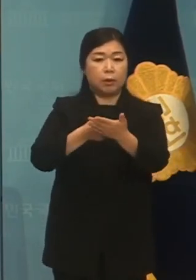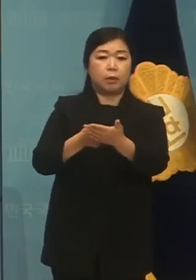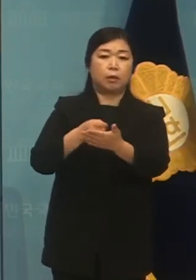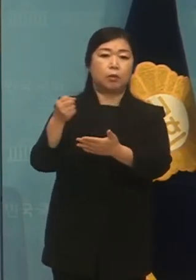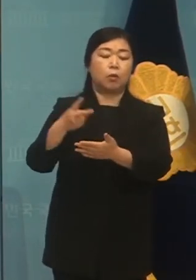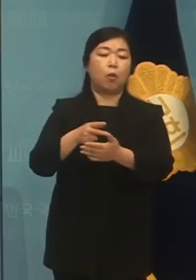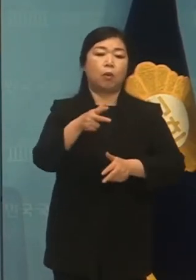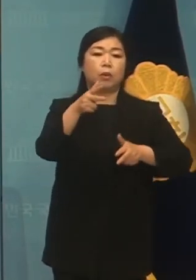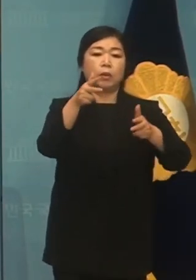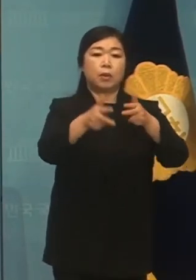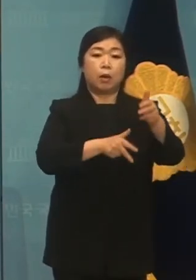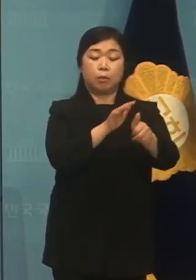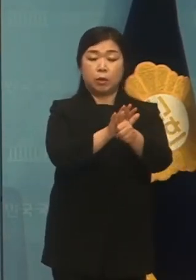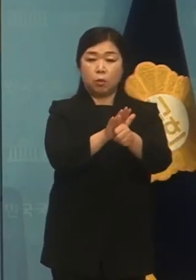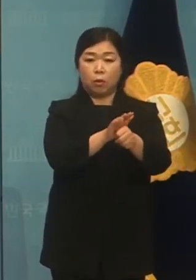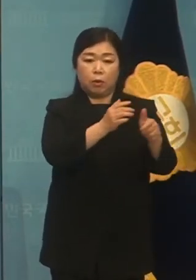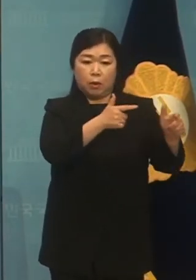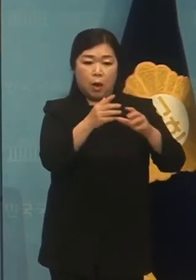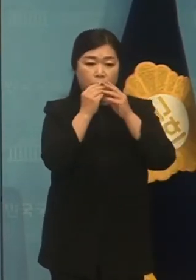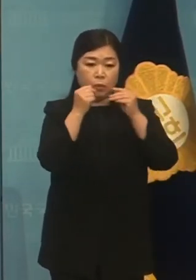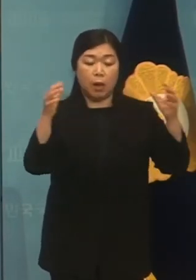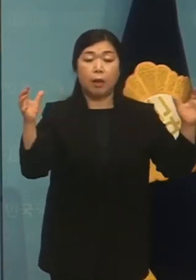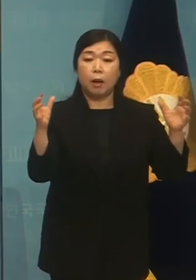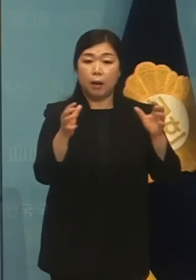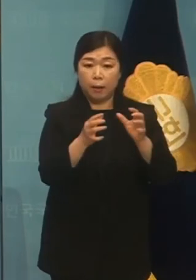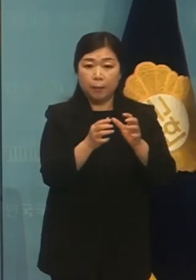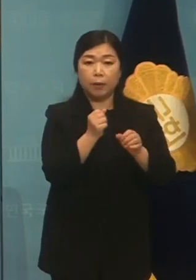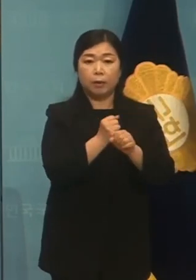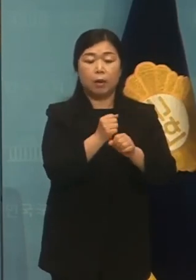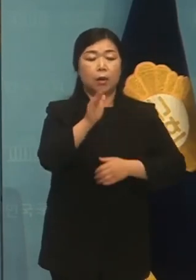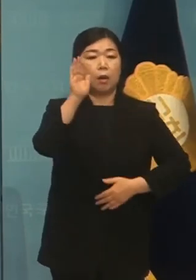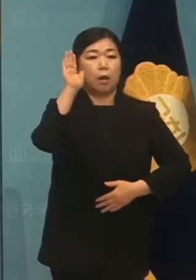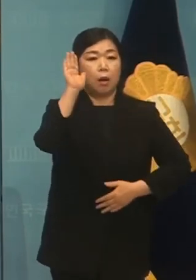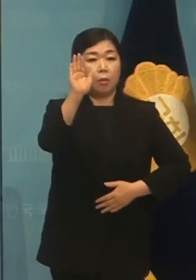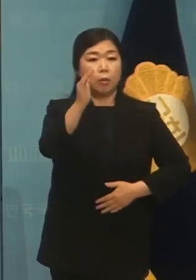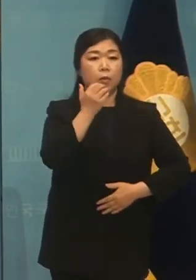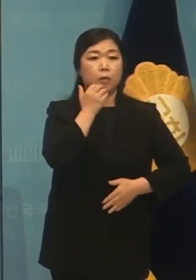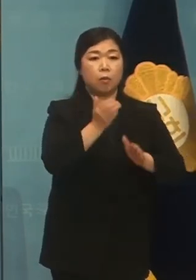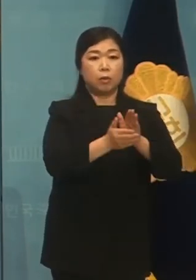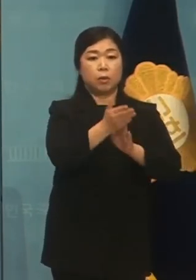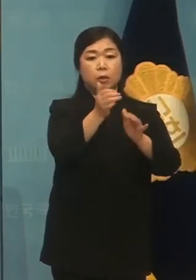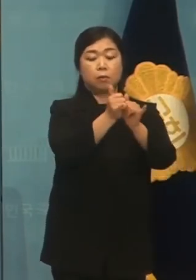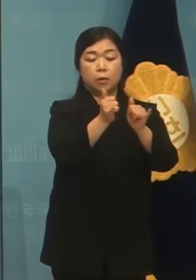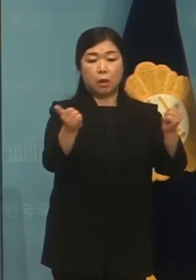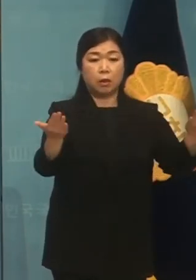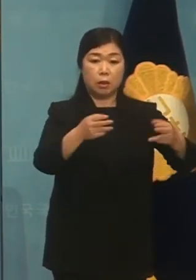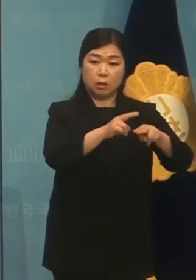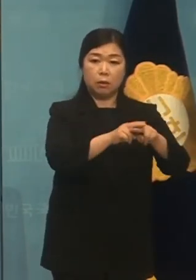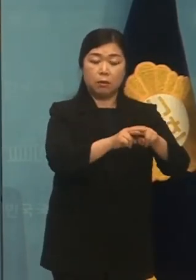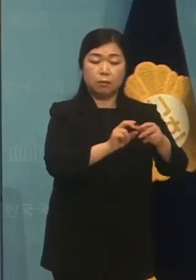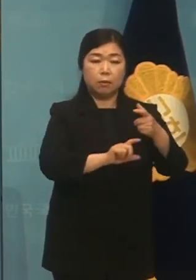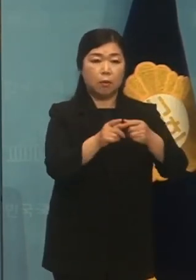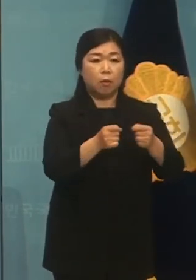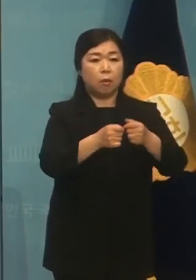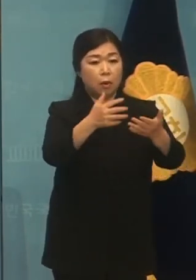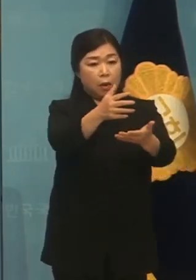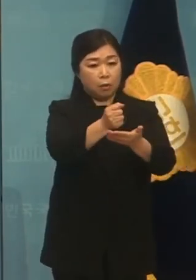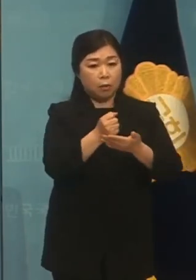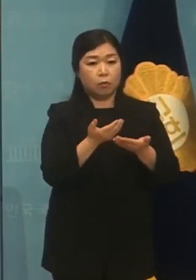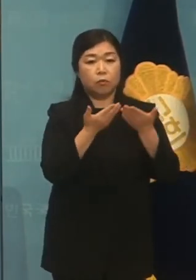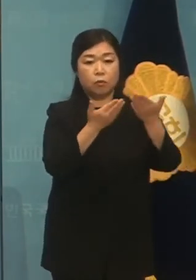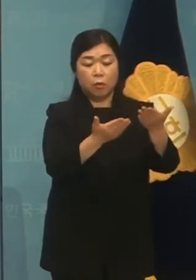그리고 산업지원 이런 거를 통해서 앞으로 서울 시민들의 일자리를